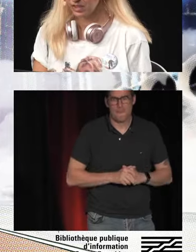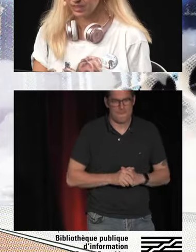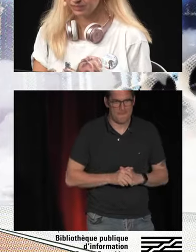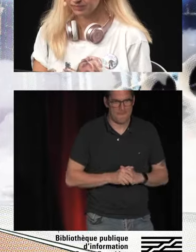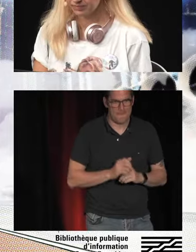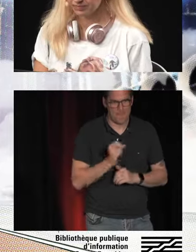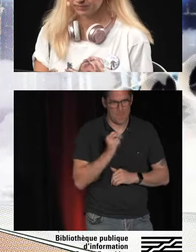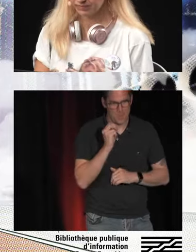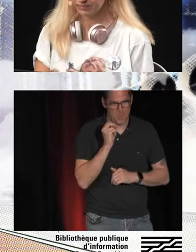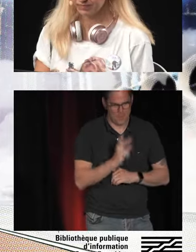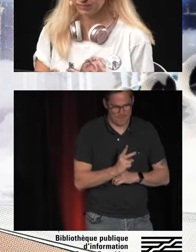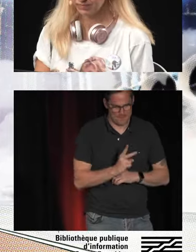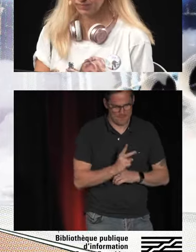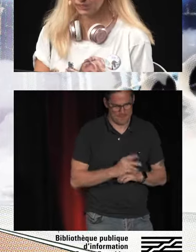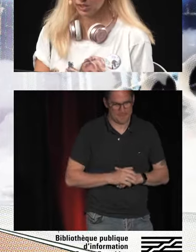Ok.